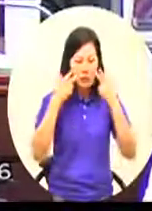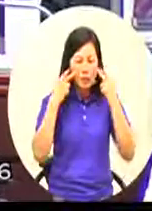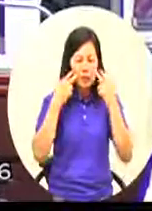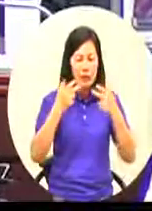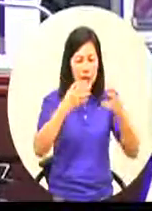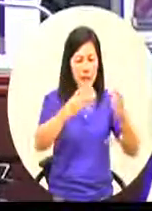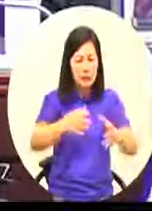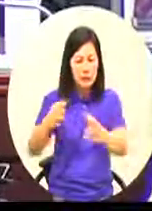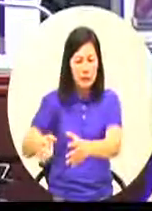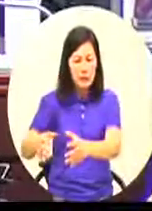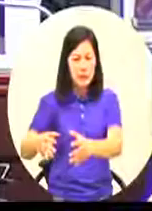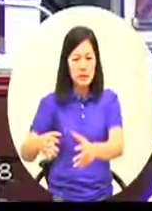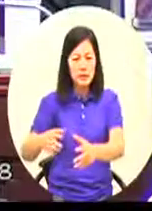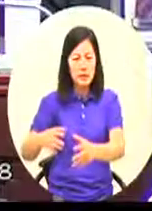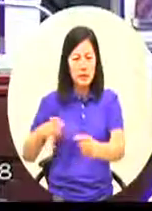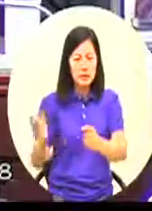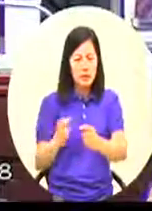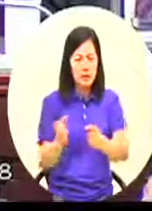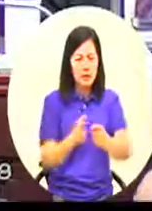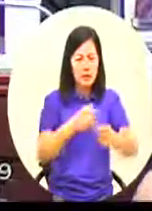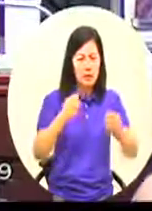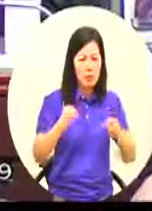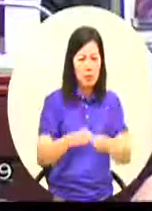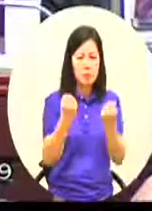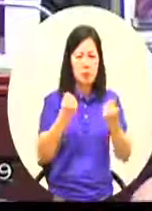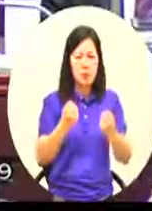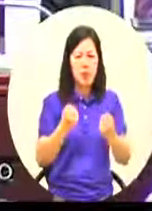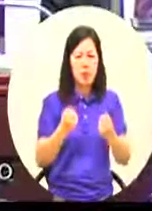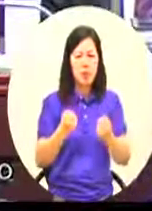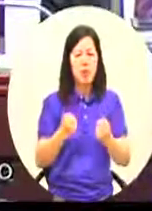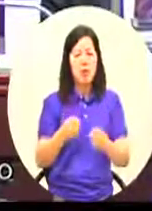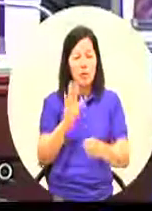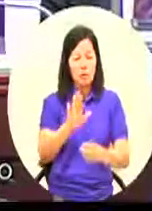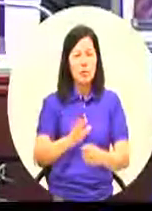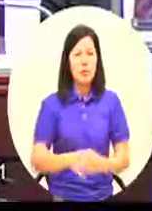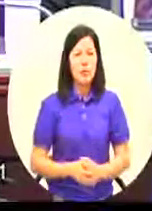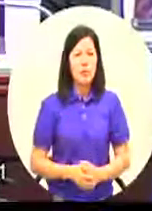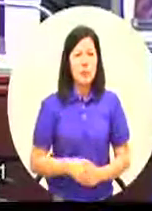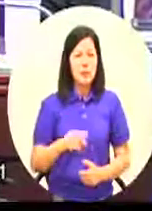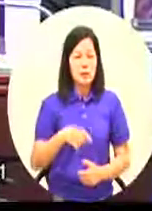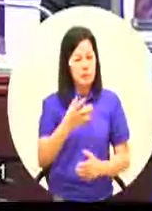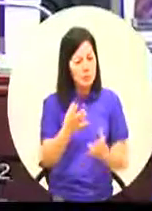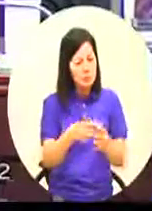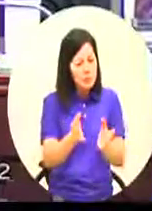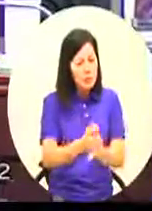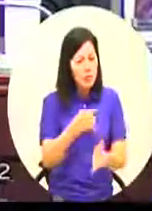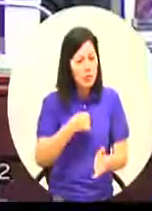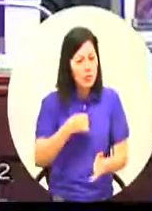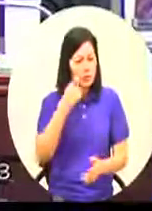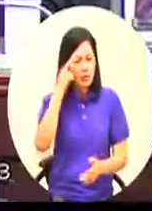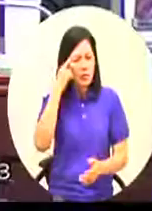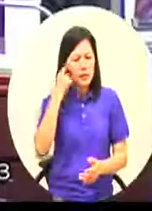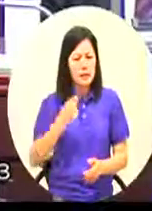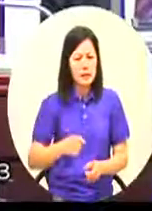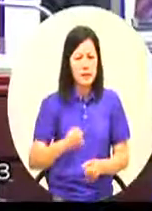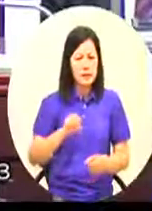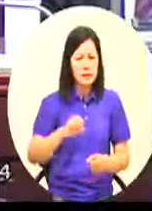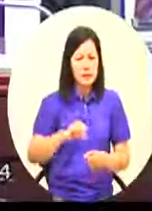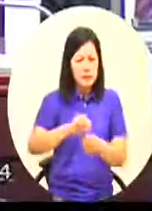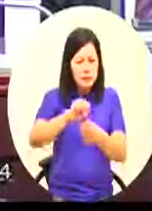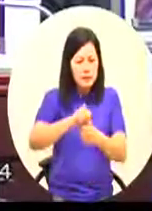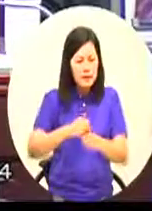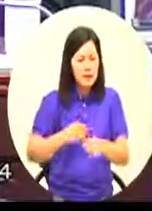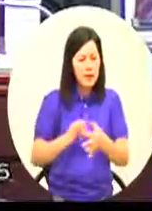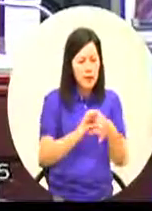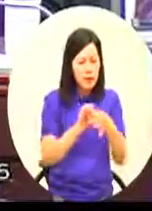设受到非常大的挑战啊，这个部分当然我会觉得我们要更应该加倍来关心，所以